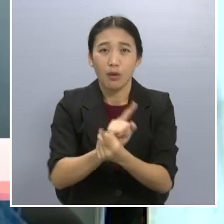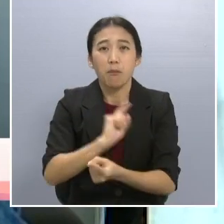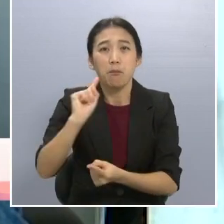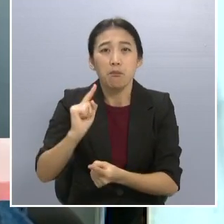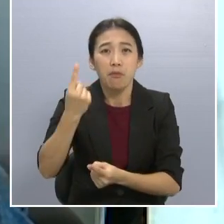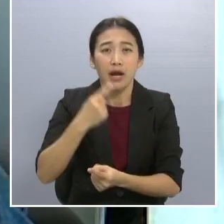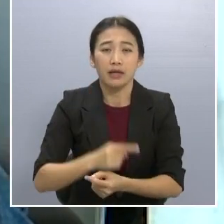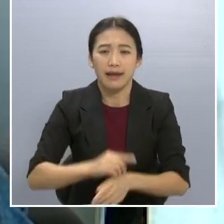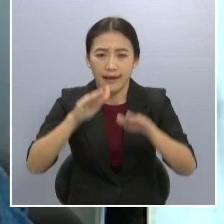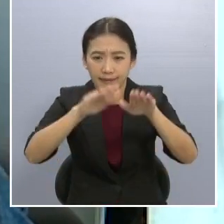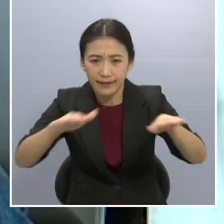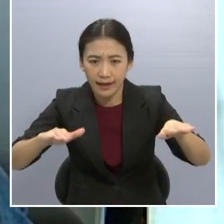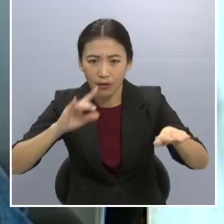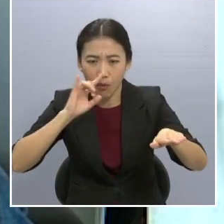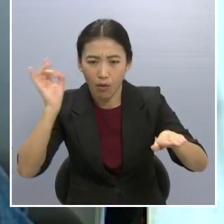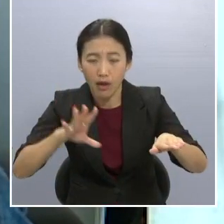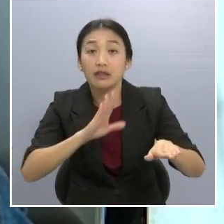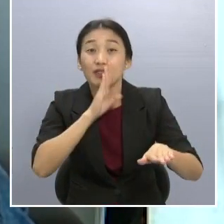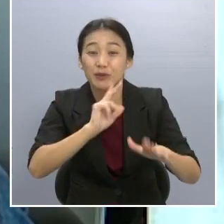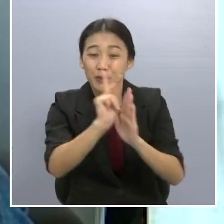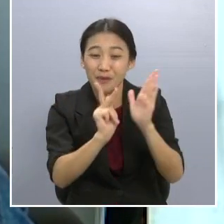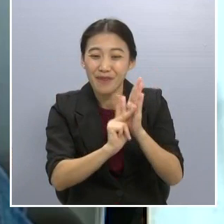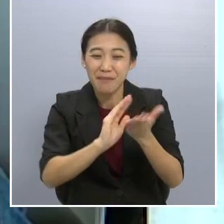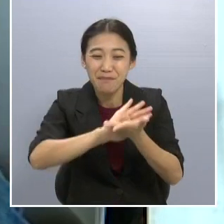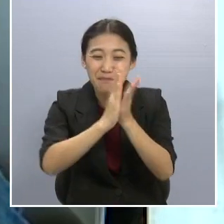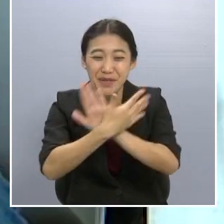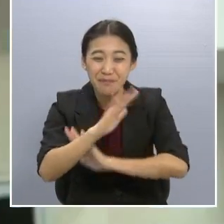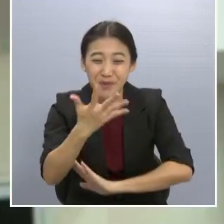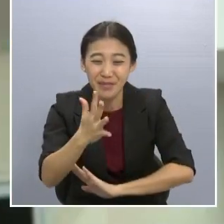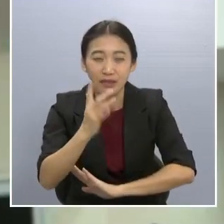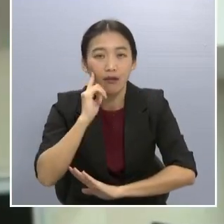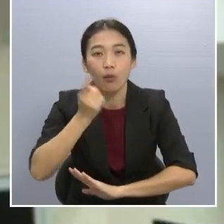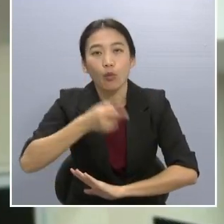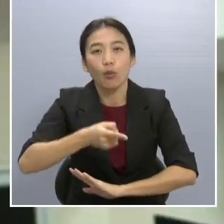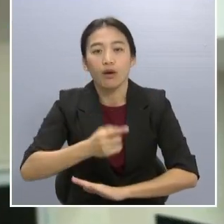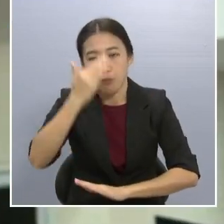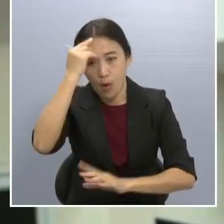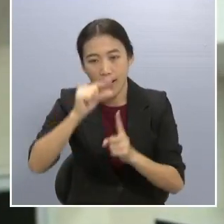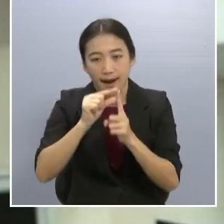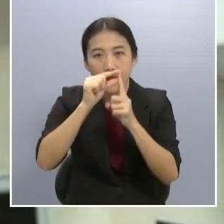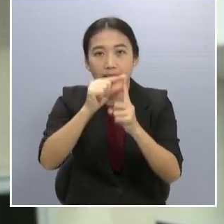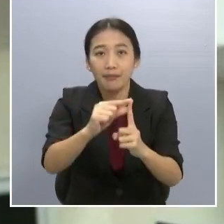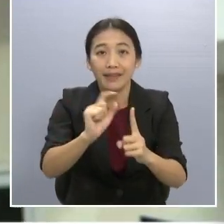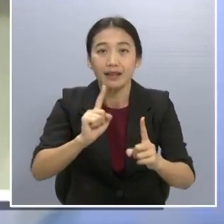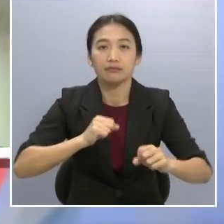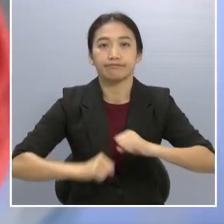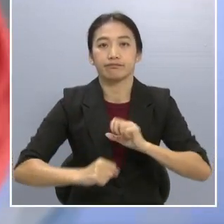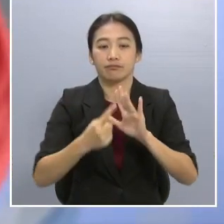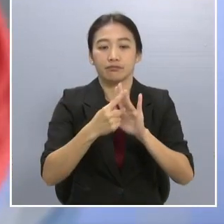อะถ้าเราไม่เปลี่ยนกฎหมายมันก็จะเป็นอย่างเงี้ยเพราะว่าใช้คำว่าเยาวชนค่ะ เนี่ยนะครับ